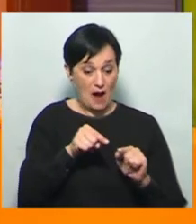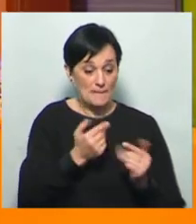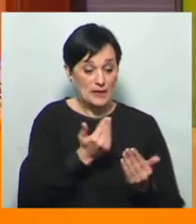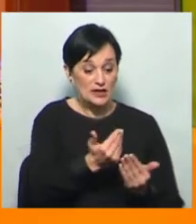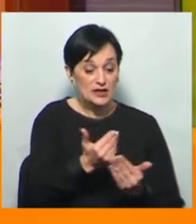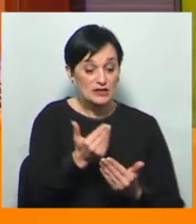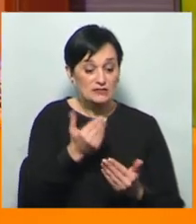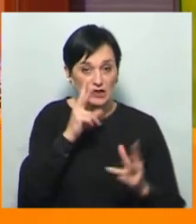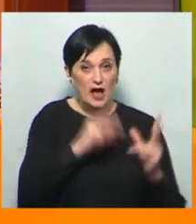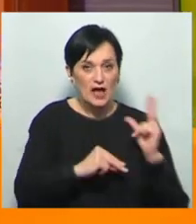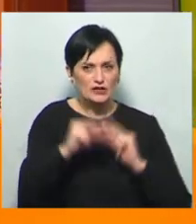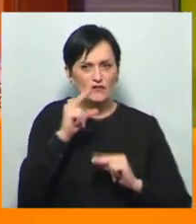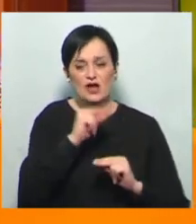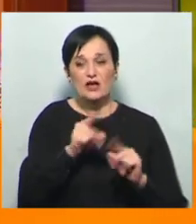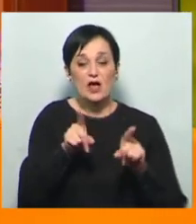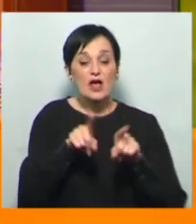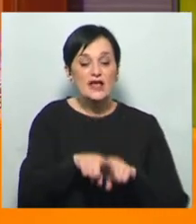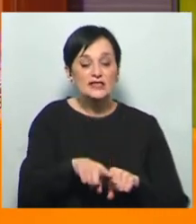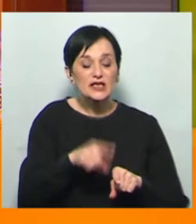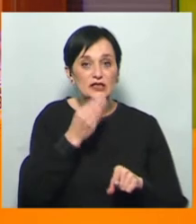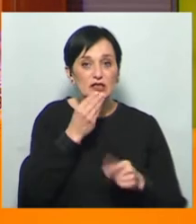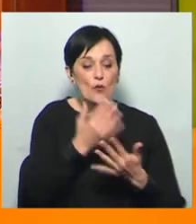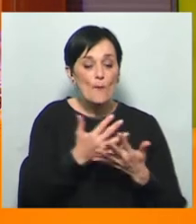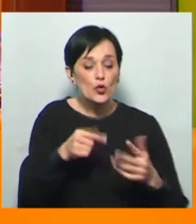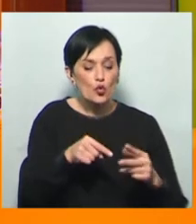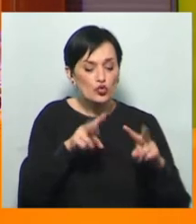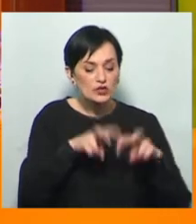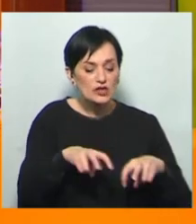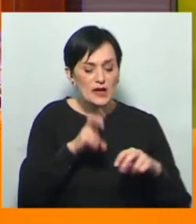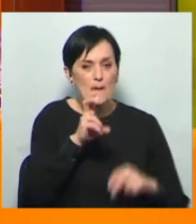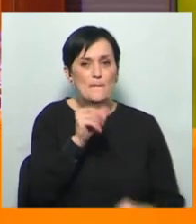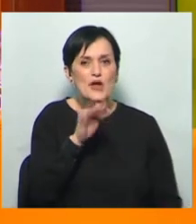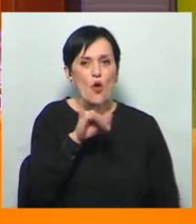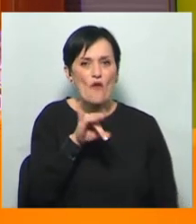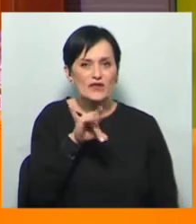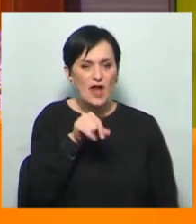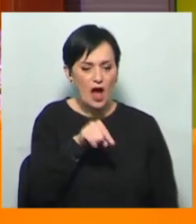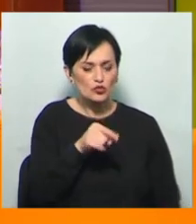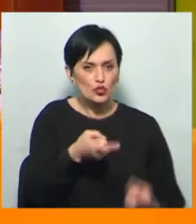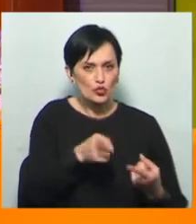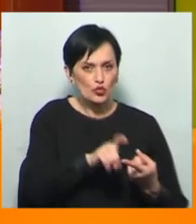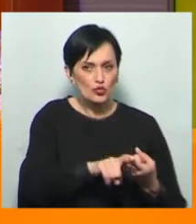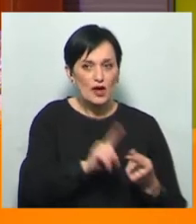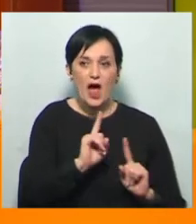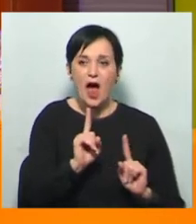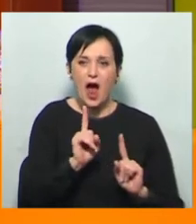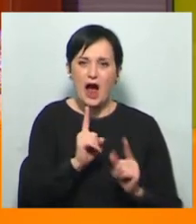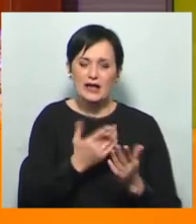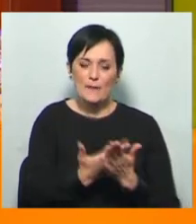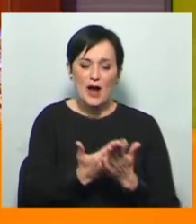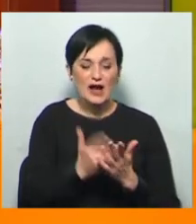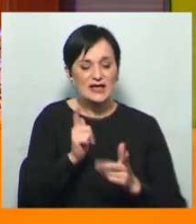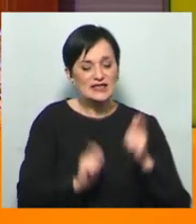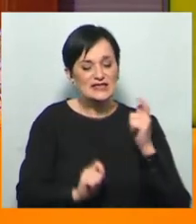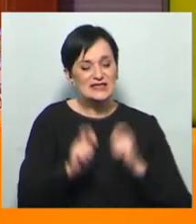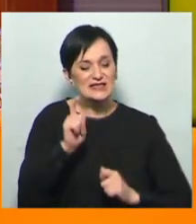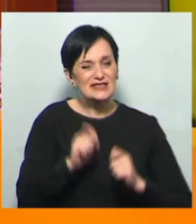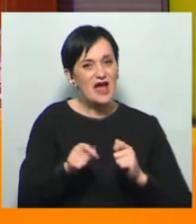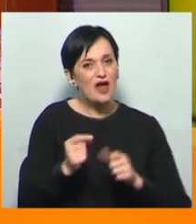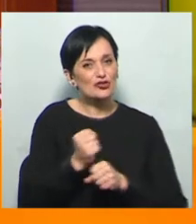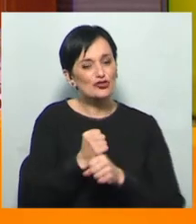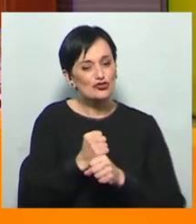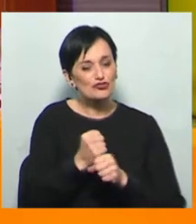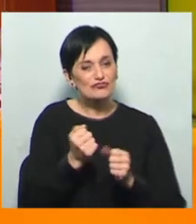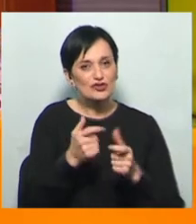თავისებურებების გათვალისწინებით, სწორედ ასეთი პროდუქტი განიხილება ბიოფლავონოიდების წყაროდ და არა მაგალითად რძიანი შოკოლადი ან